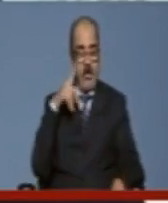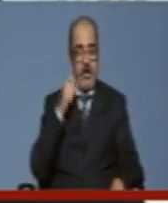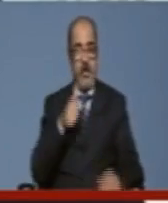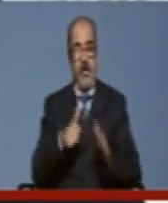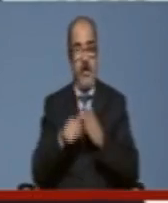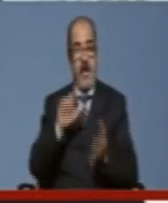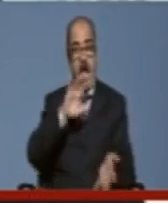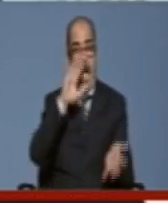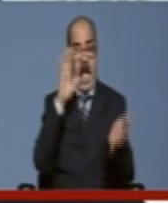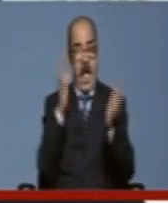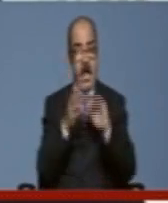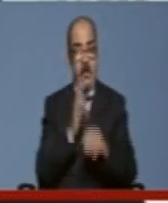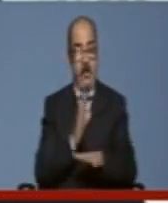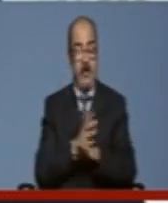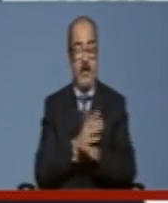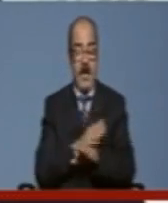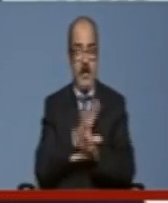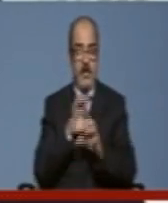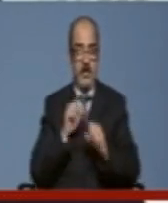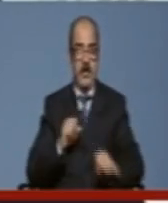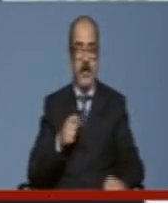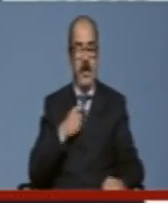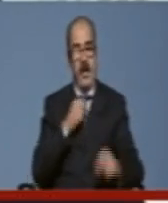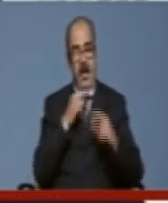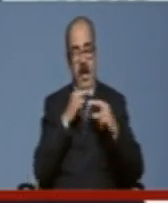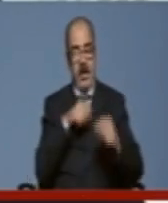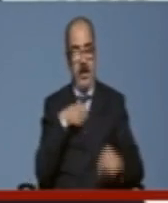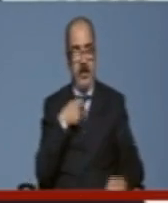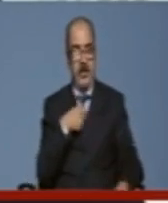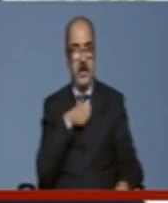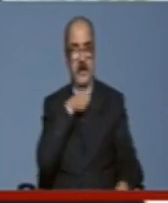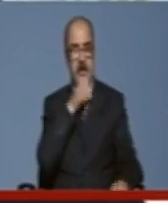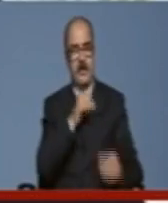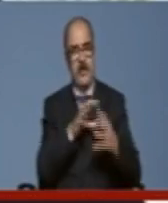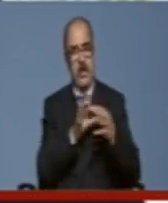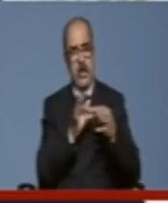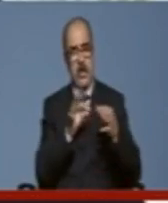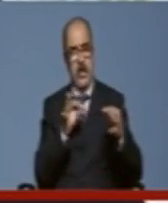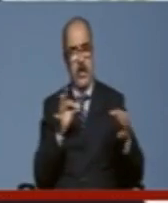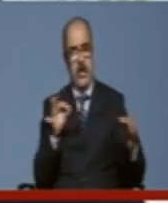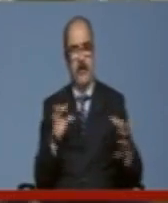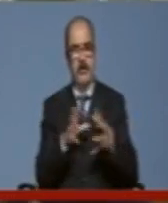يمكن تحدثت مع فخامة الرئيس مطولا في